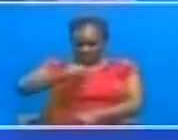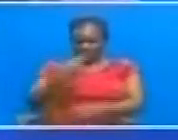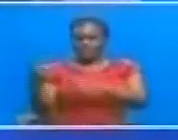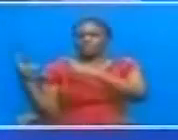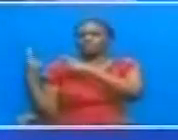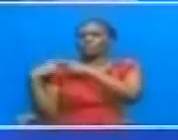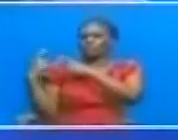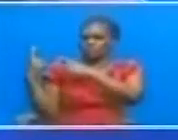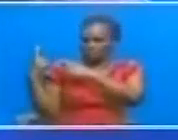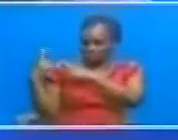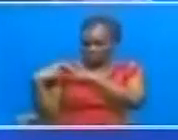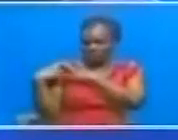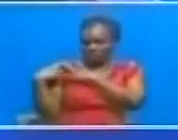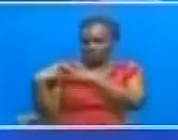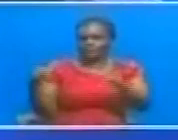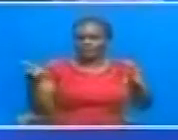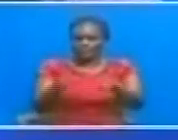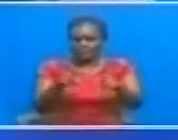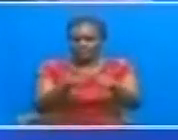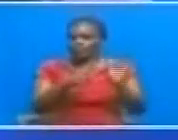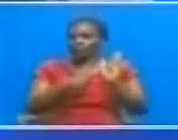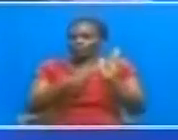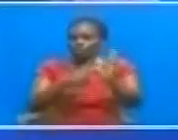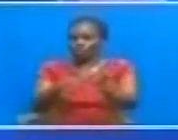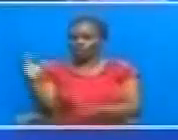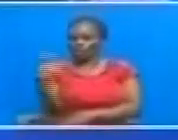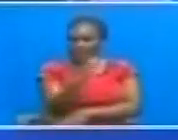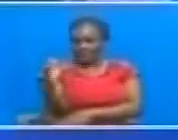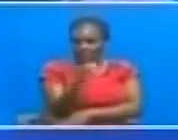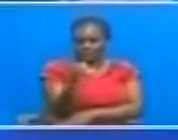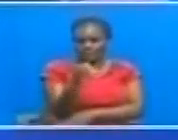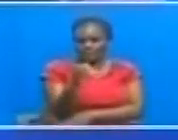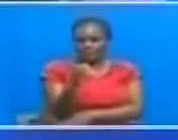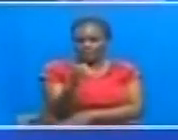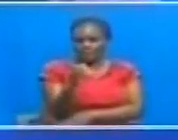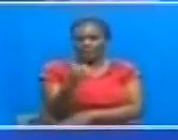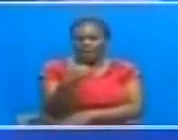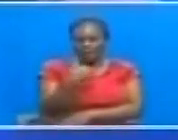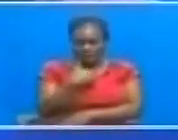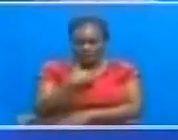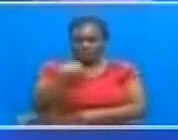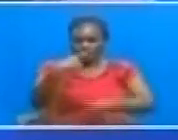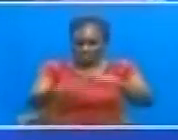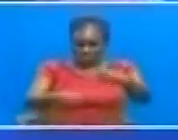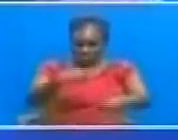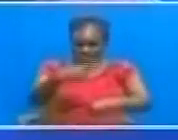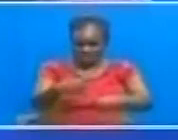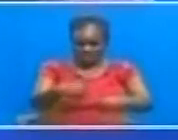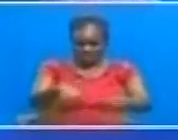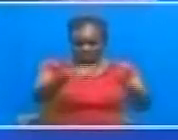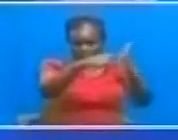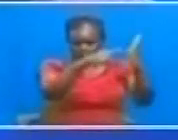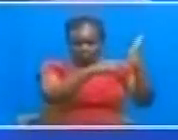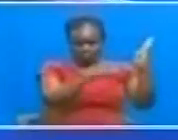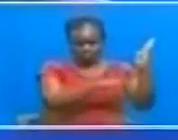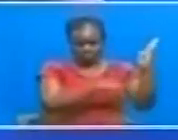accountable to our results, and we also want to be able to show our clients that we have certain processes in place to ensure